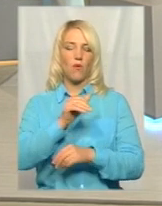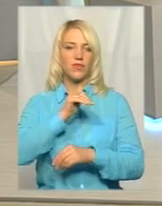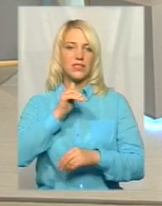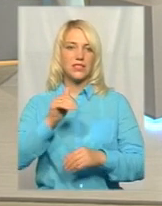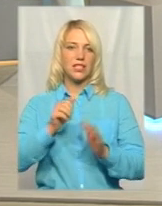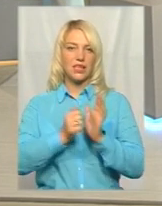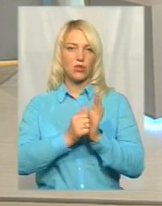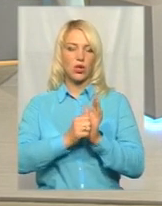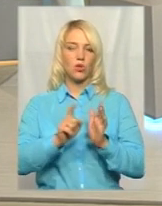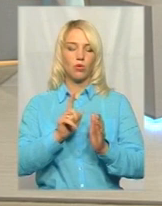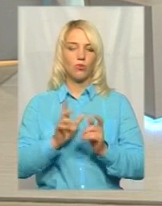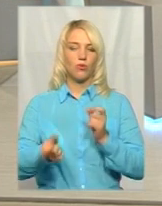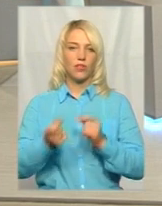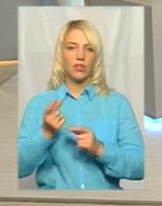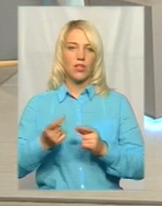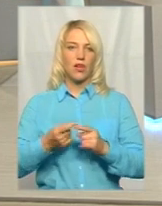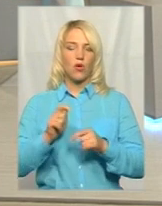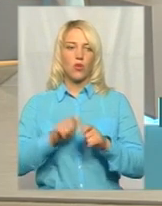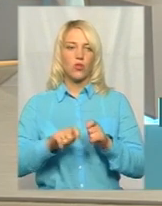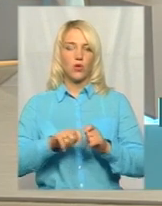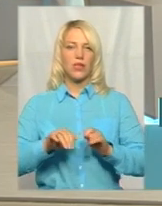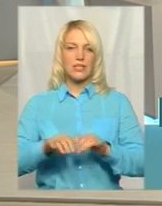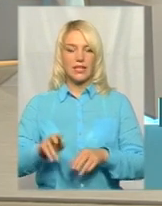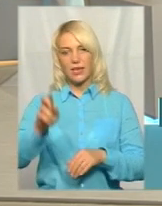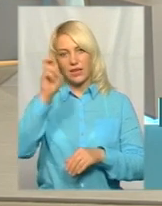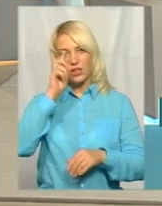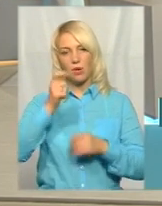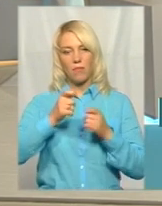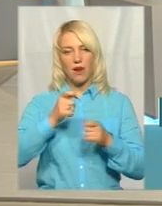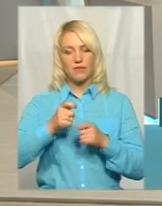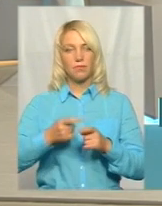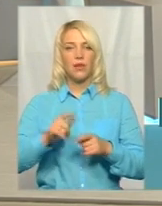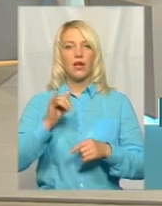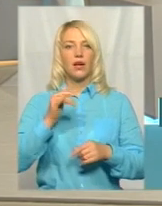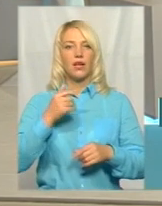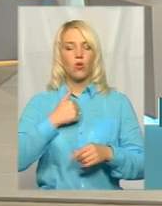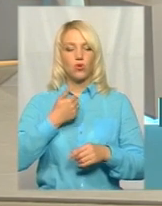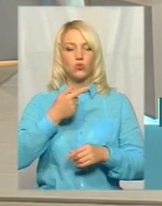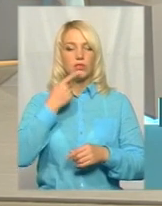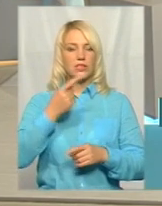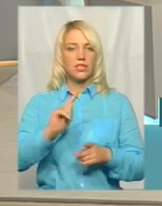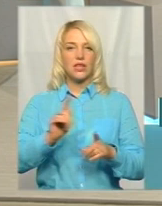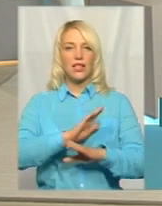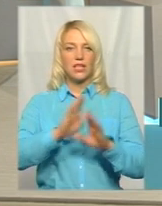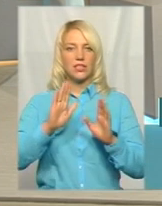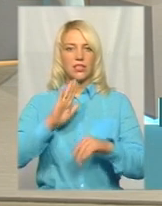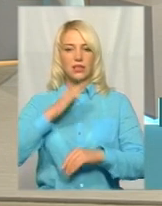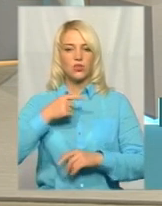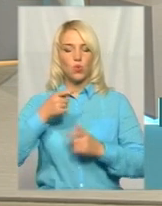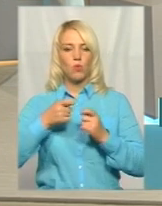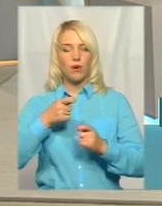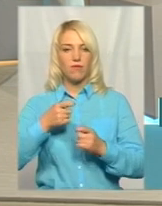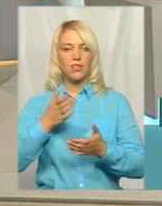були виявлені в ході контрольних заходів управління Держпраці. Ну, я хотів би сказати, що не тільки наше управління